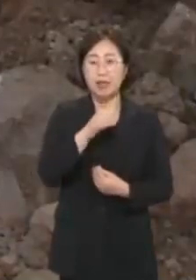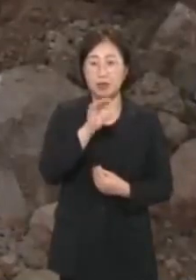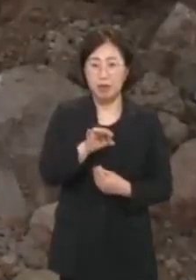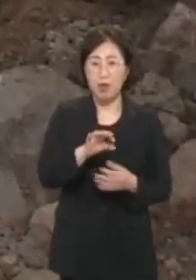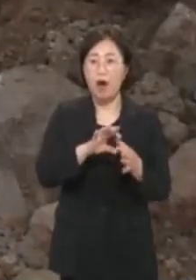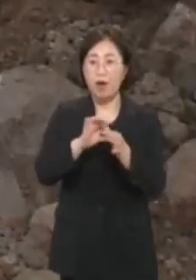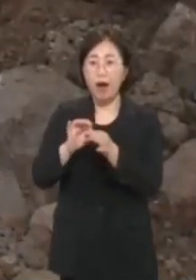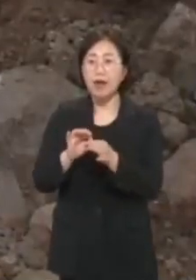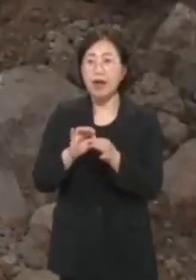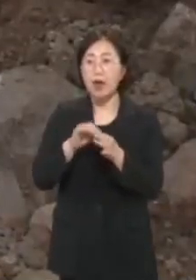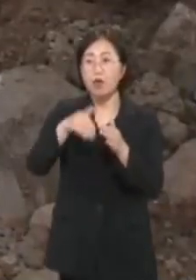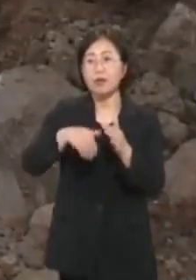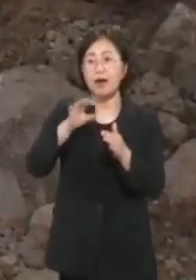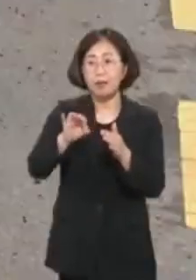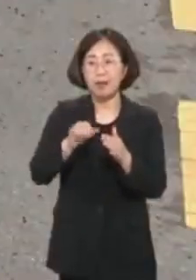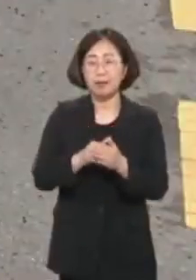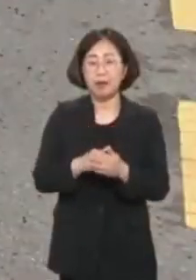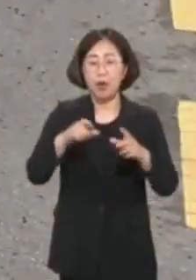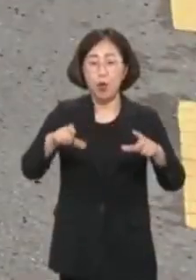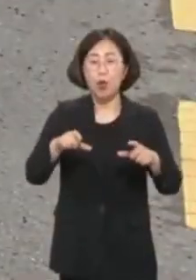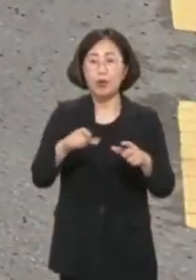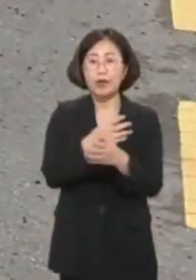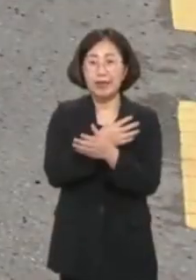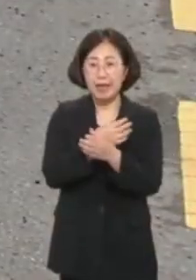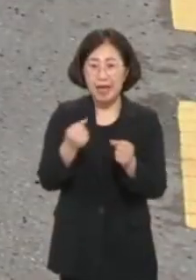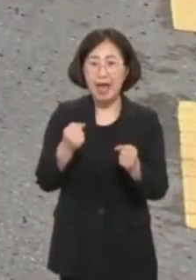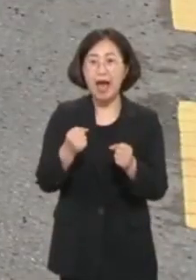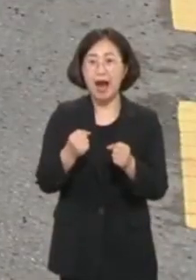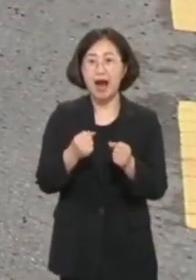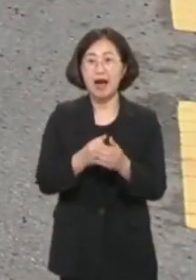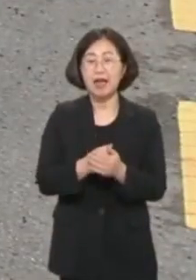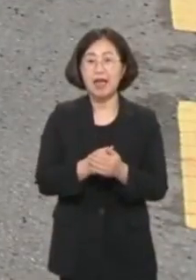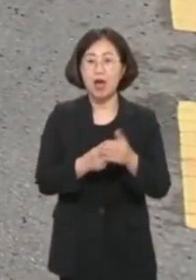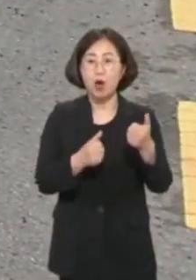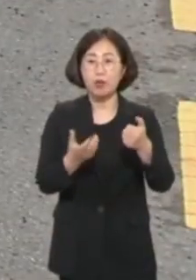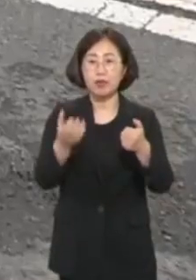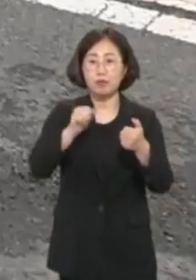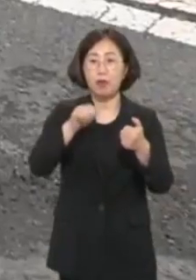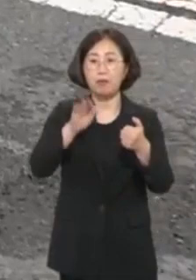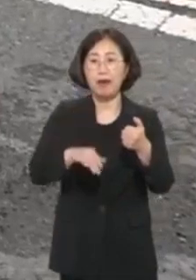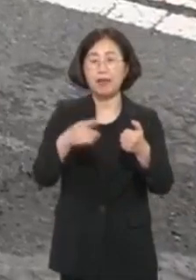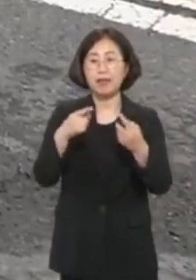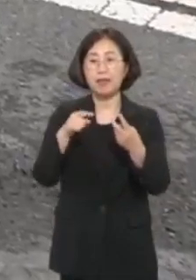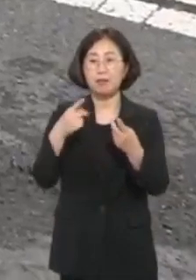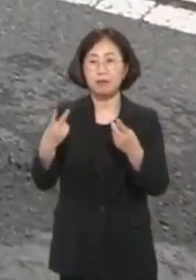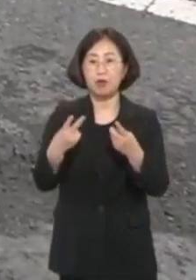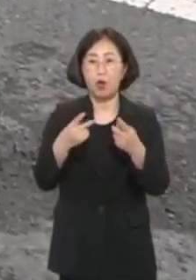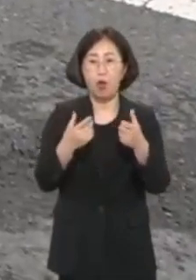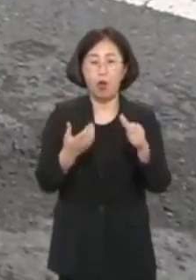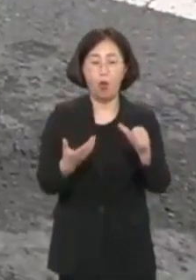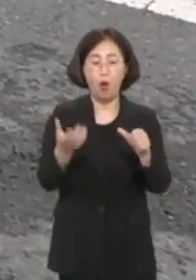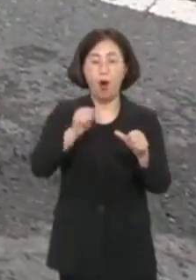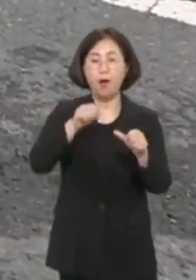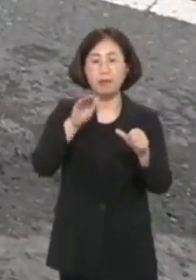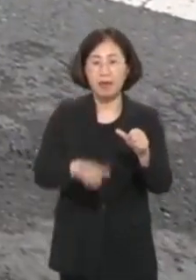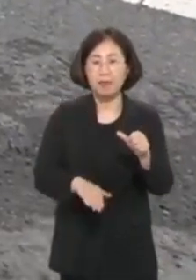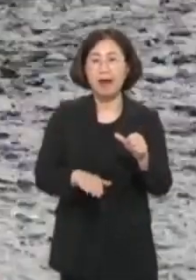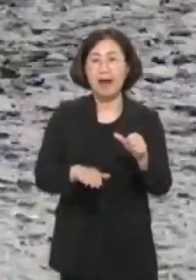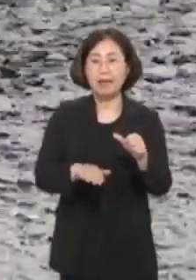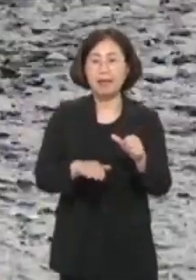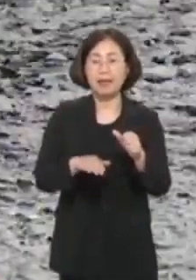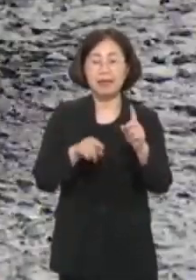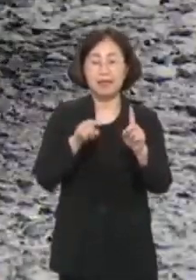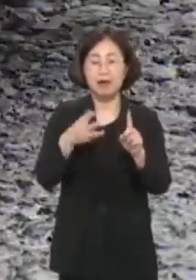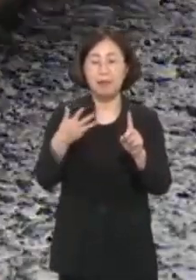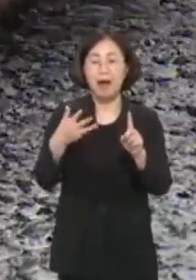연동해 산정되는데 관급 발주 50억 원 미만은 1.2%, 5억 미만은 1.85%로 이런